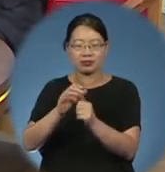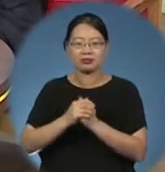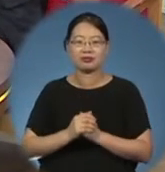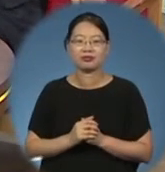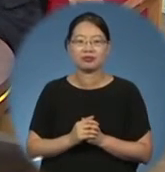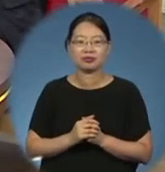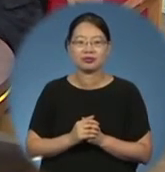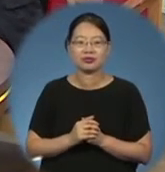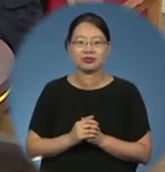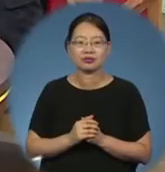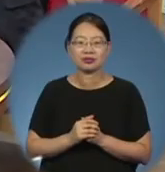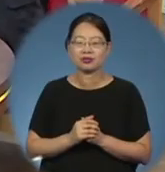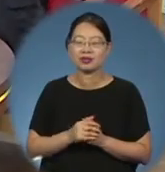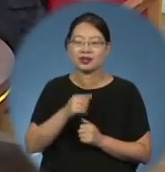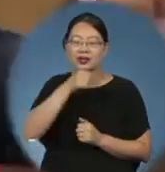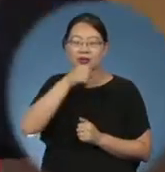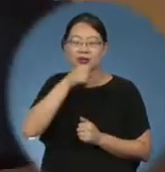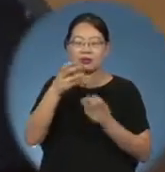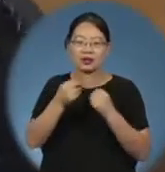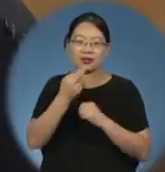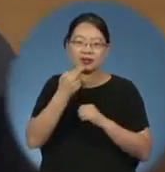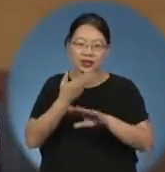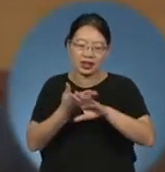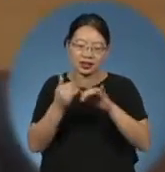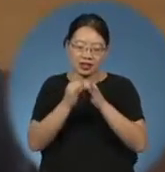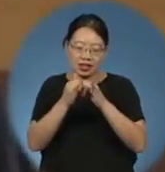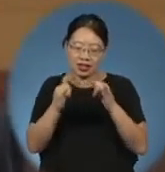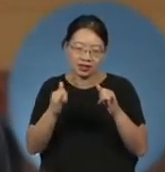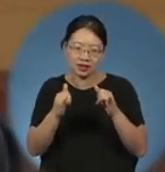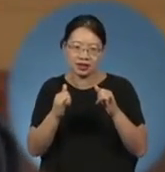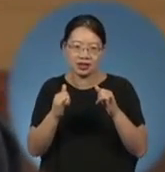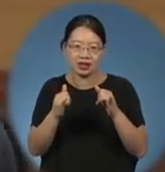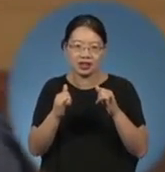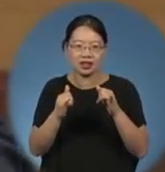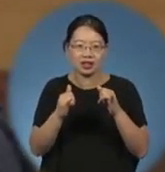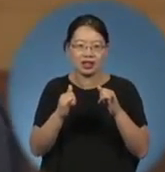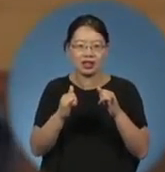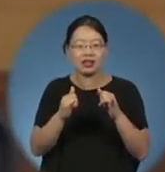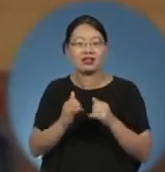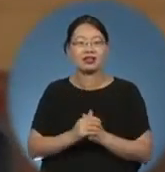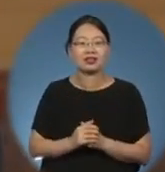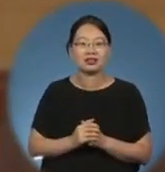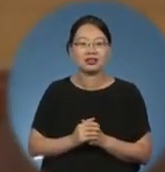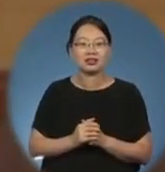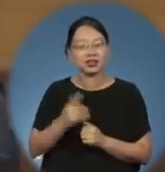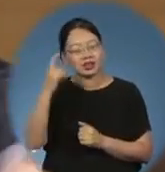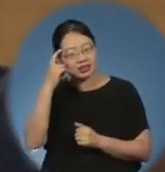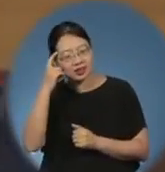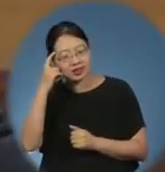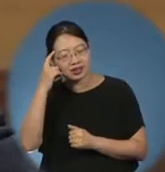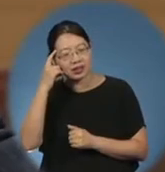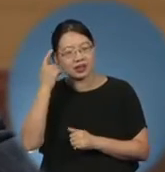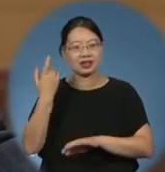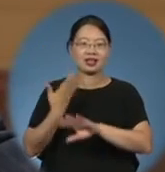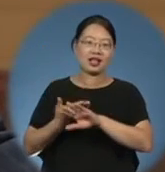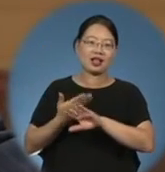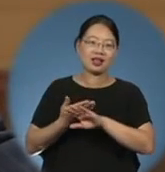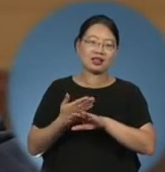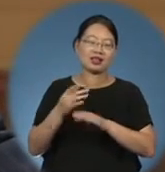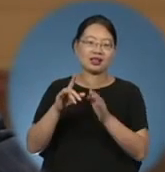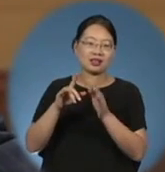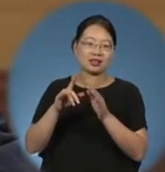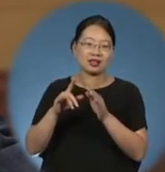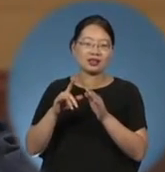또 b 쳐주지 않습니다 남과 다른 생각을 했을 때 비로서 평가를 해도 인정을 해줄 더 에